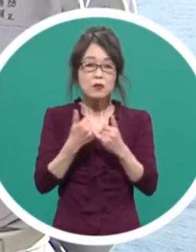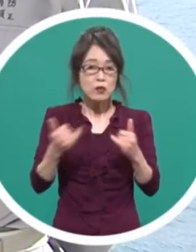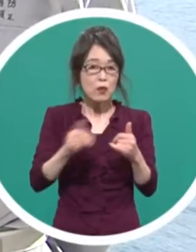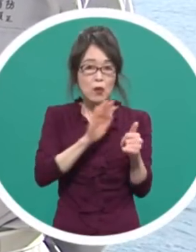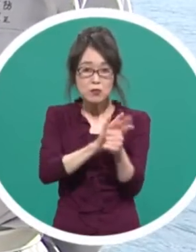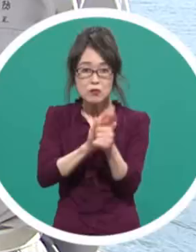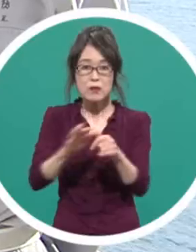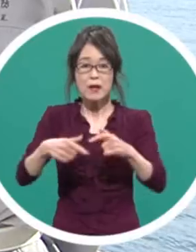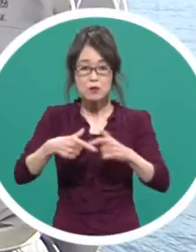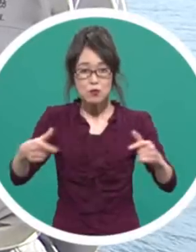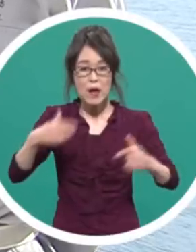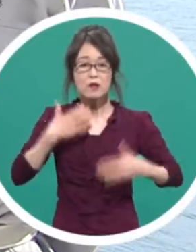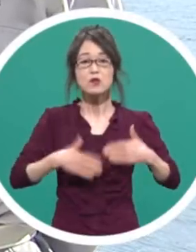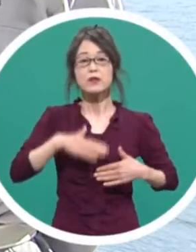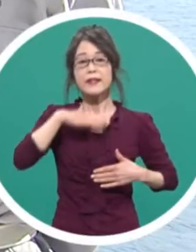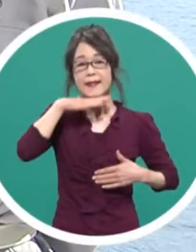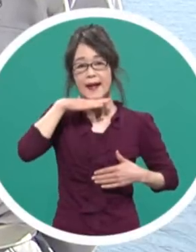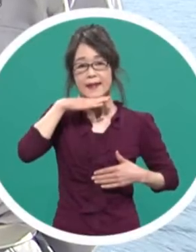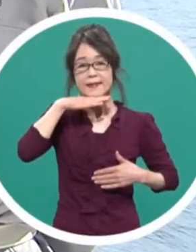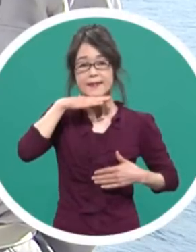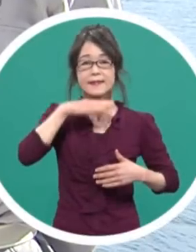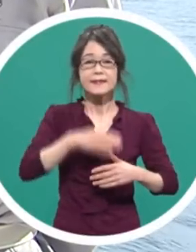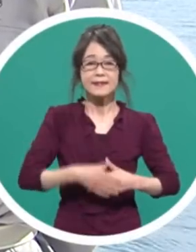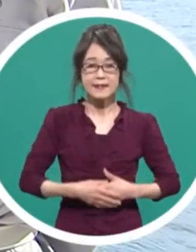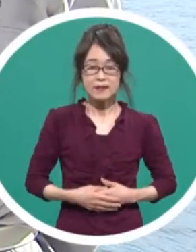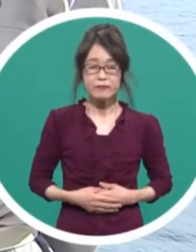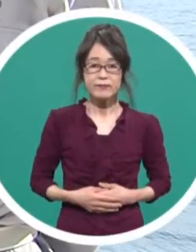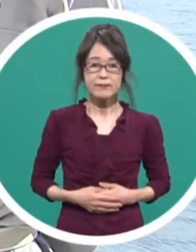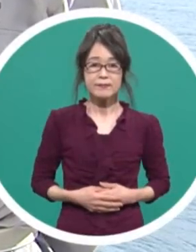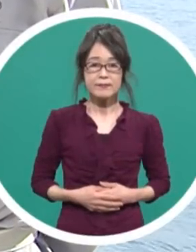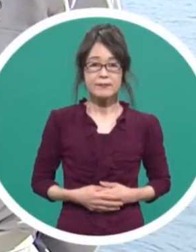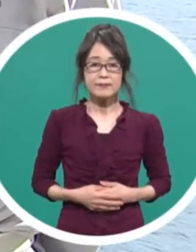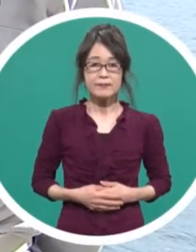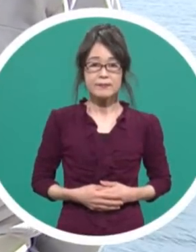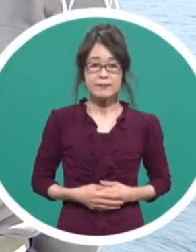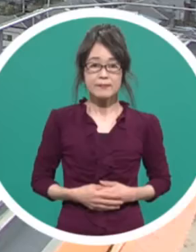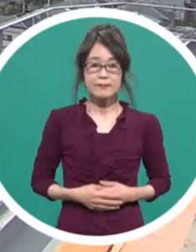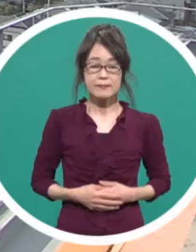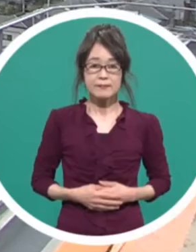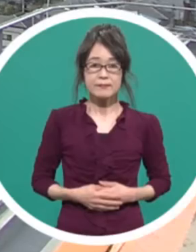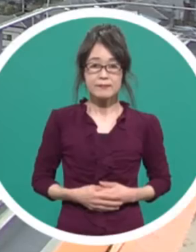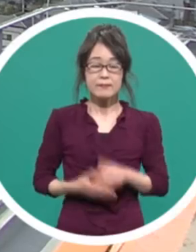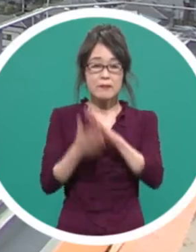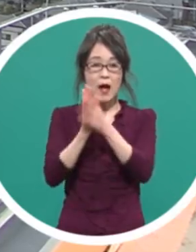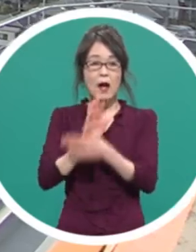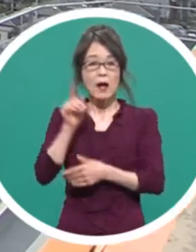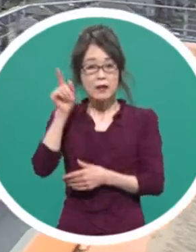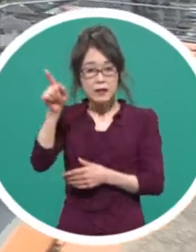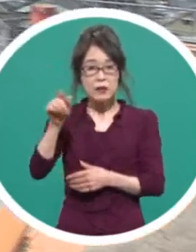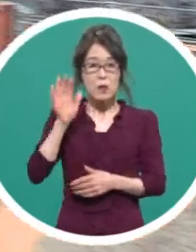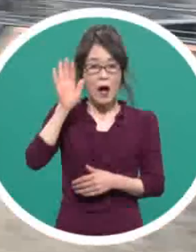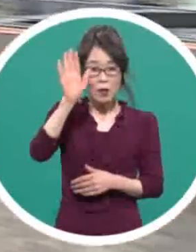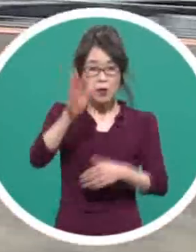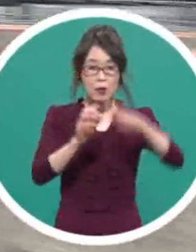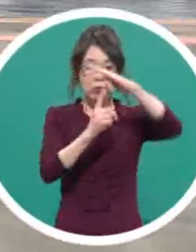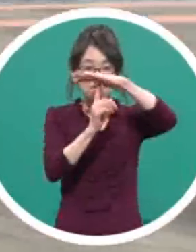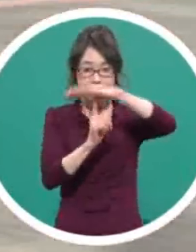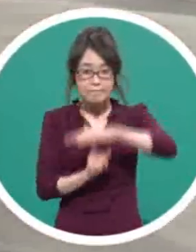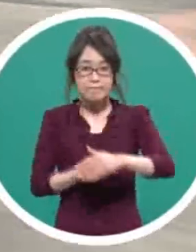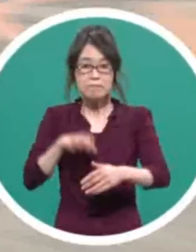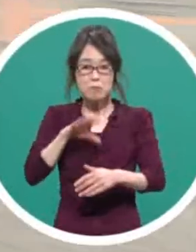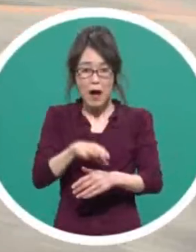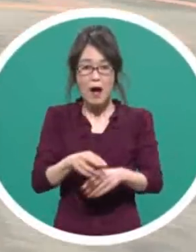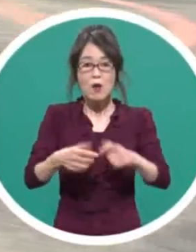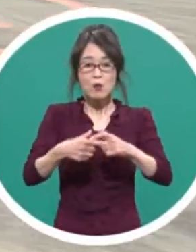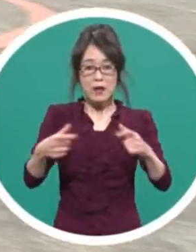行えることによって救える命が増えていくことに期待しています。 県では今後もランデブーポイントを増や